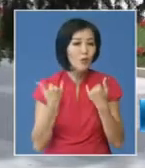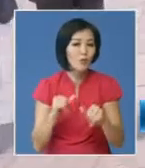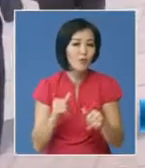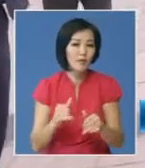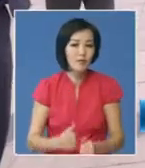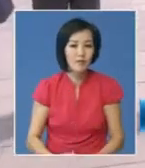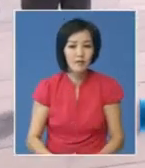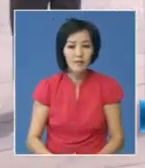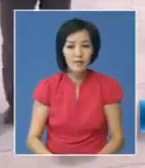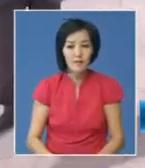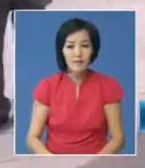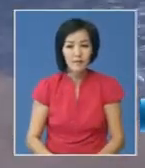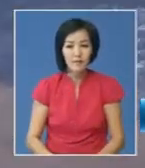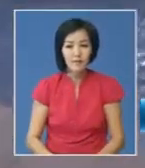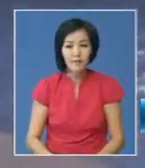берді.